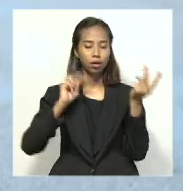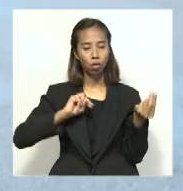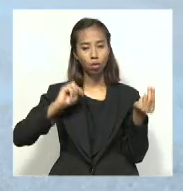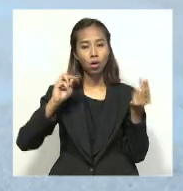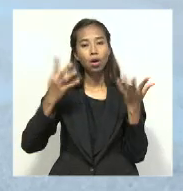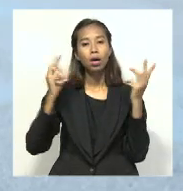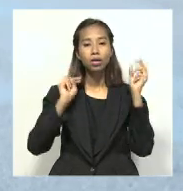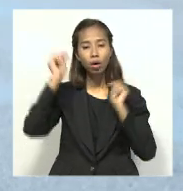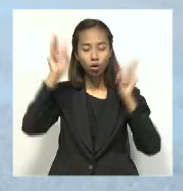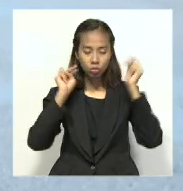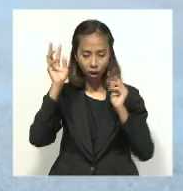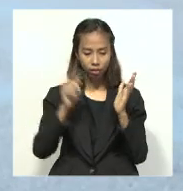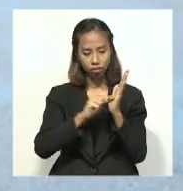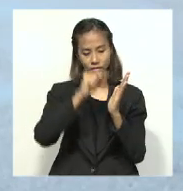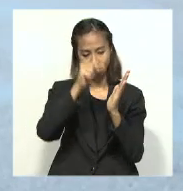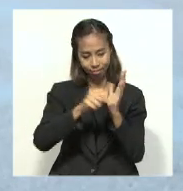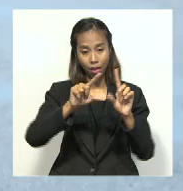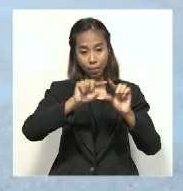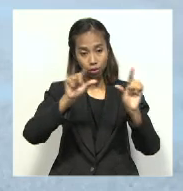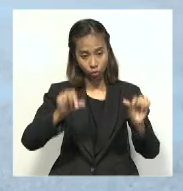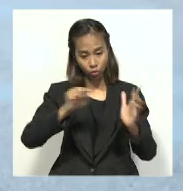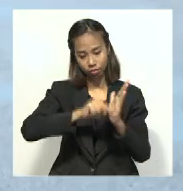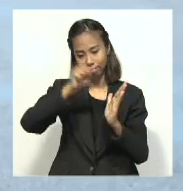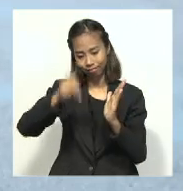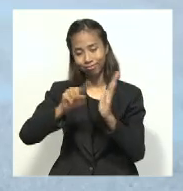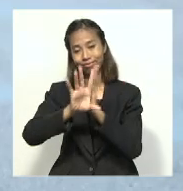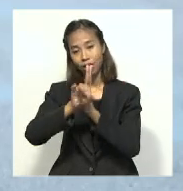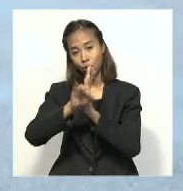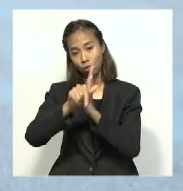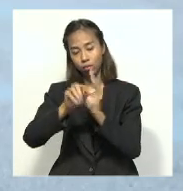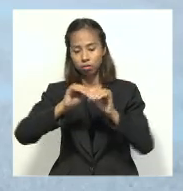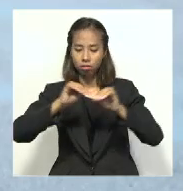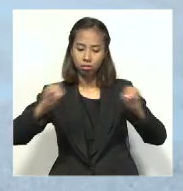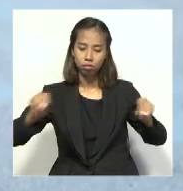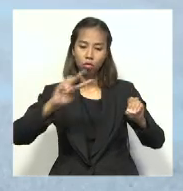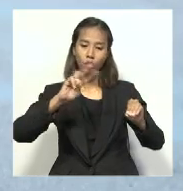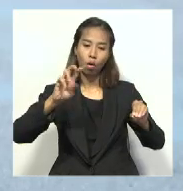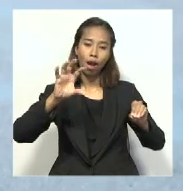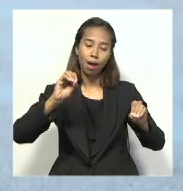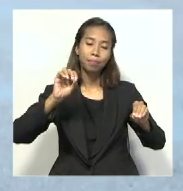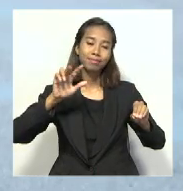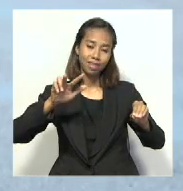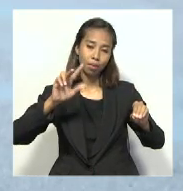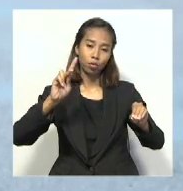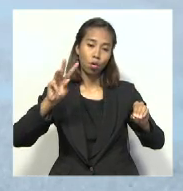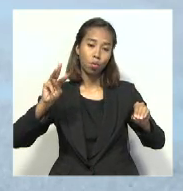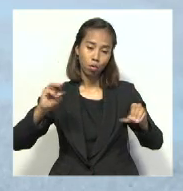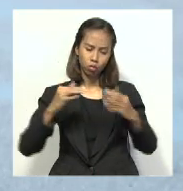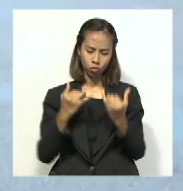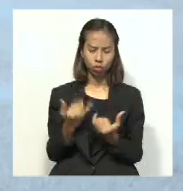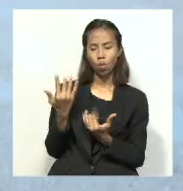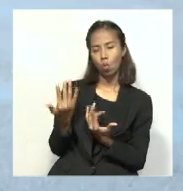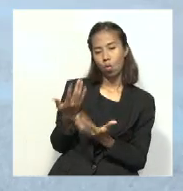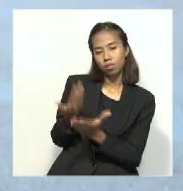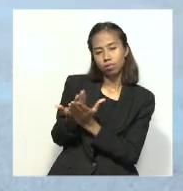พชรบูรณ์ไปยังจังหวัดชัยภูมิระยะทางรวมกว่า253กิโลเมตรซึ่งตอนนี้อยู่ระหว่างการของงบประมาณ